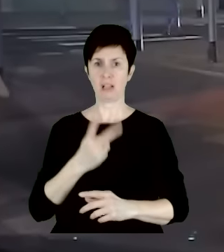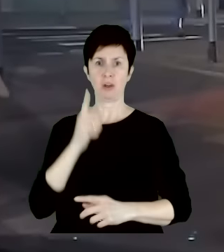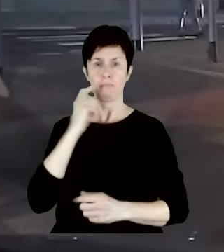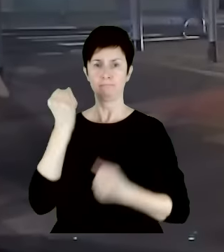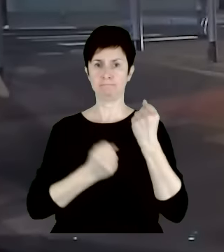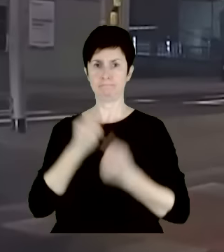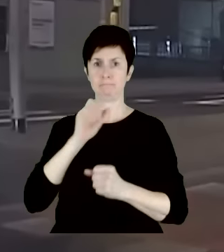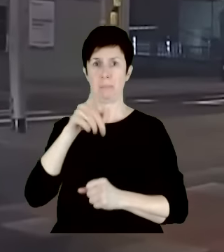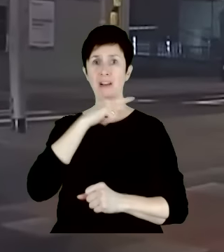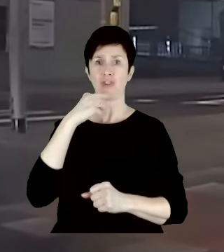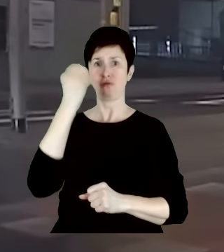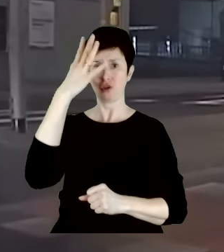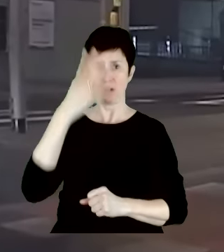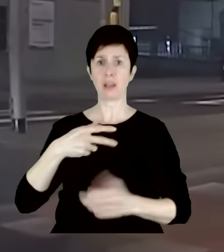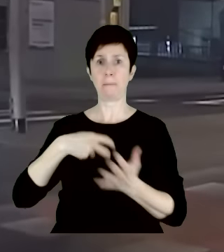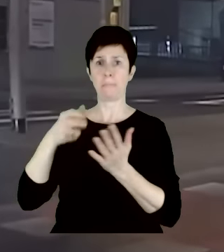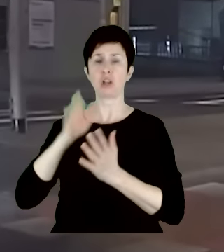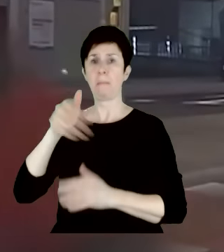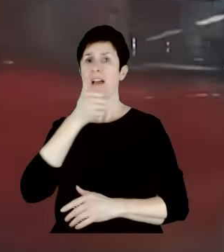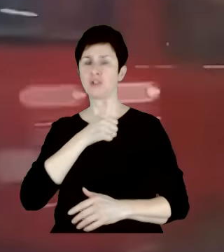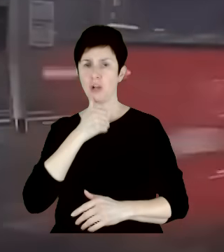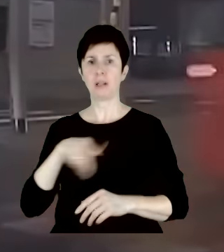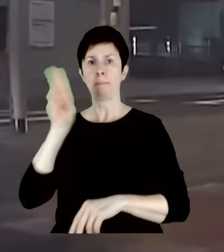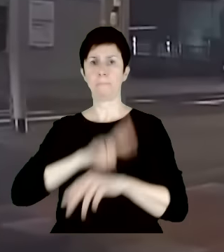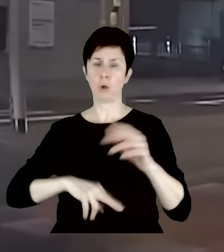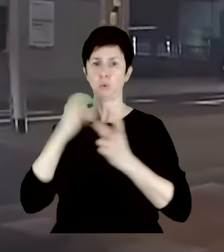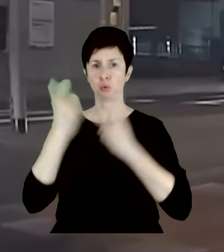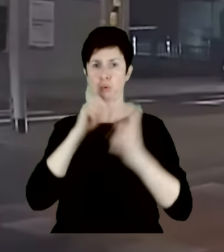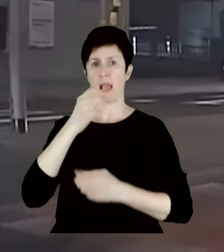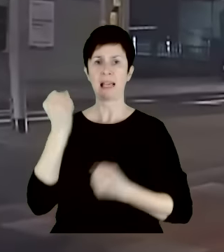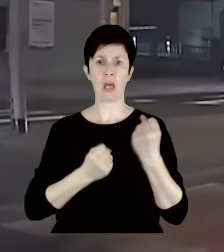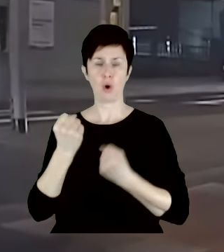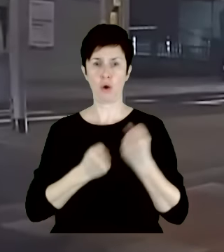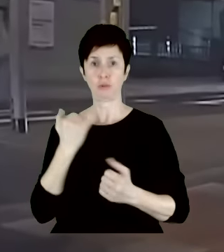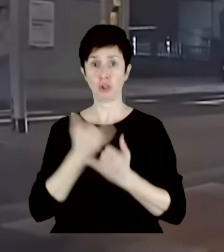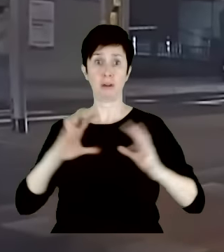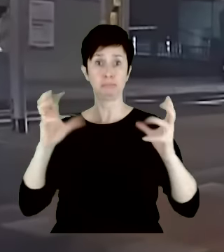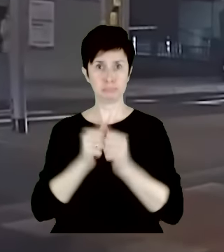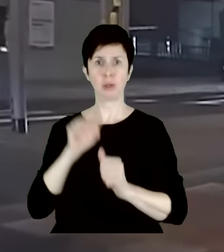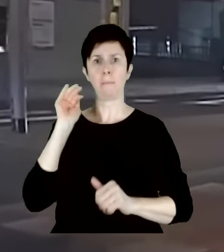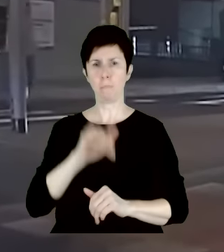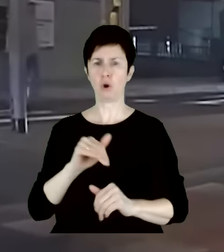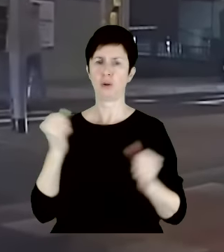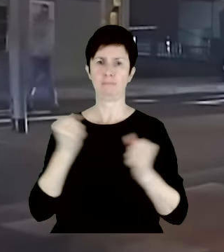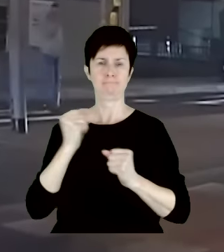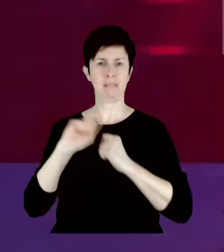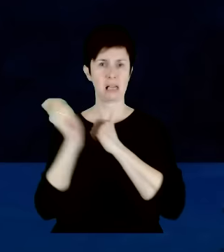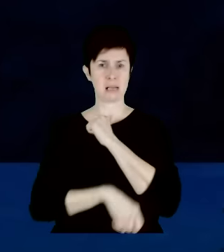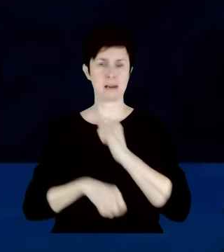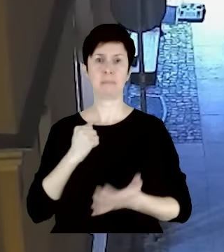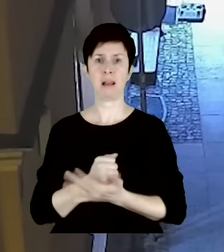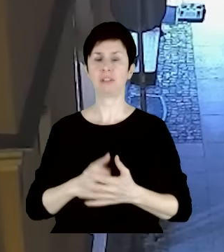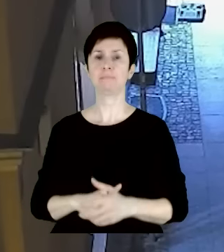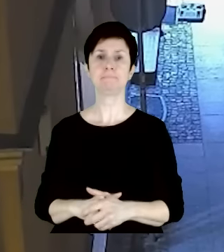czerwone światła, a piesi zielone. Policjanci szukają kierowcy, który zignorował sygnalizację świetlną. Jeśli go znajdą, grożą mu bardzo poważne konsekwencje prawne.